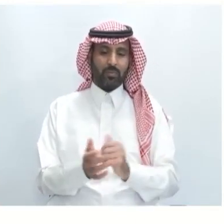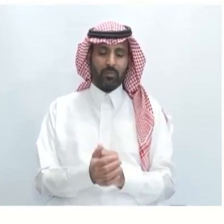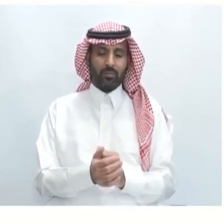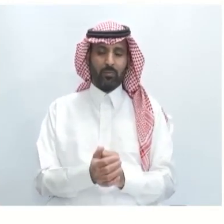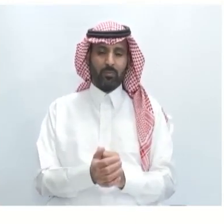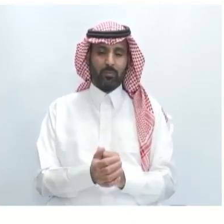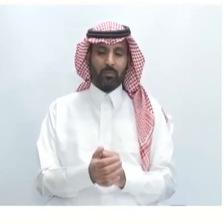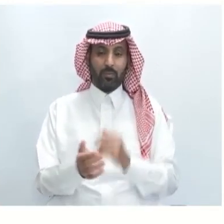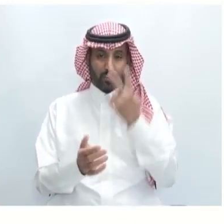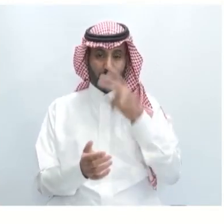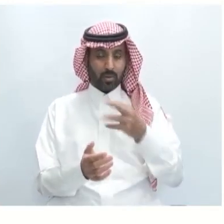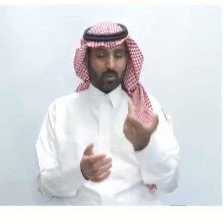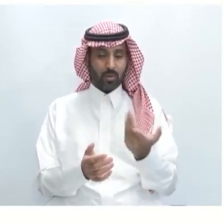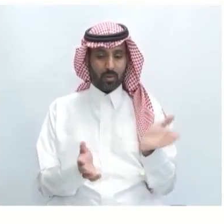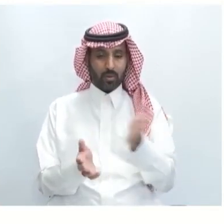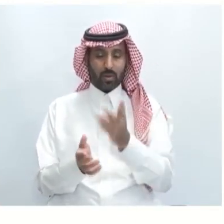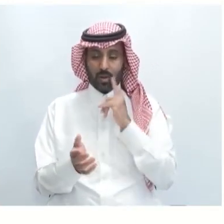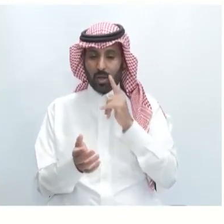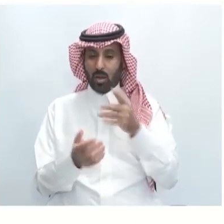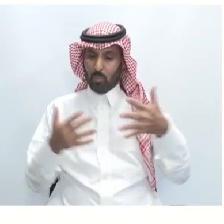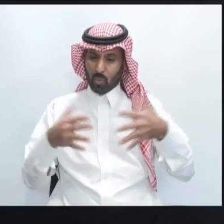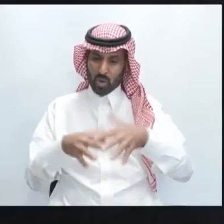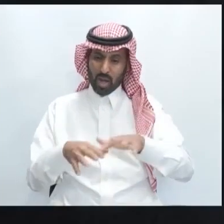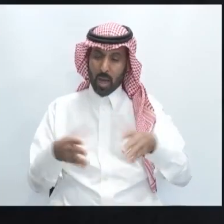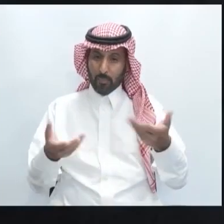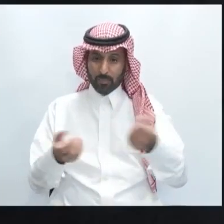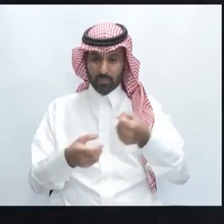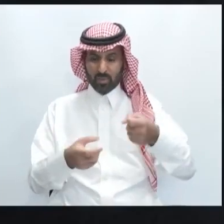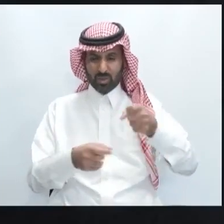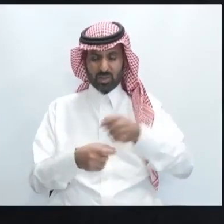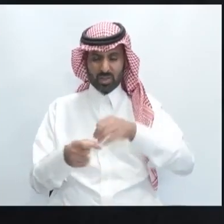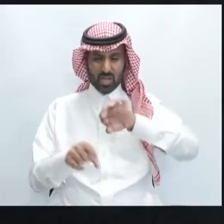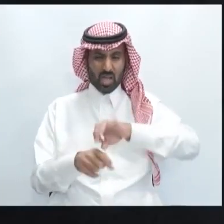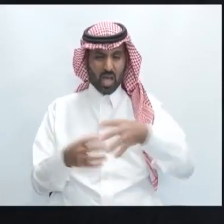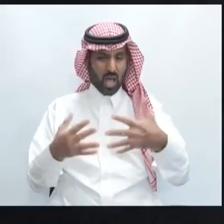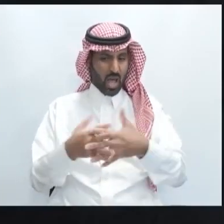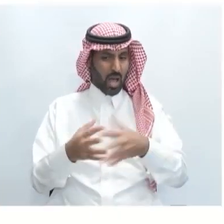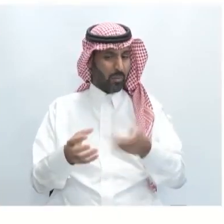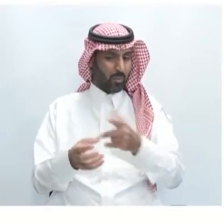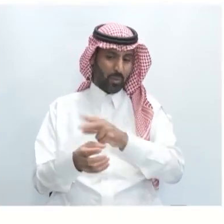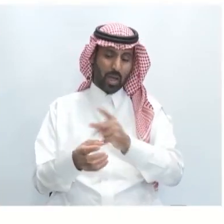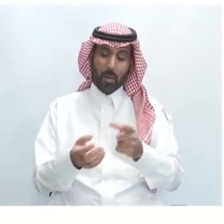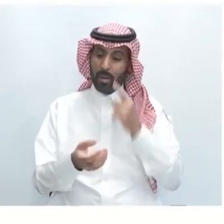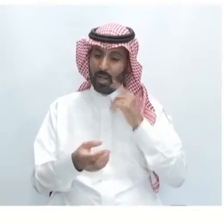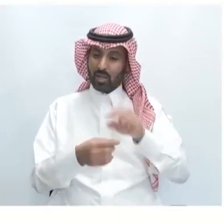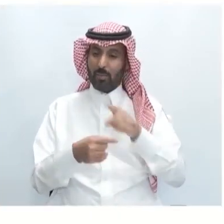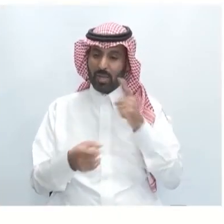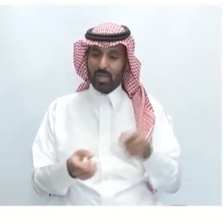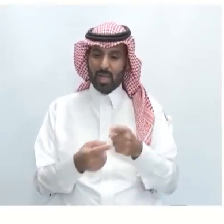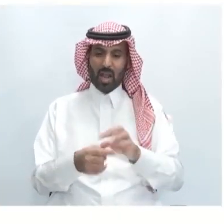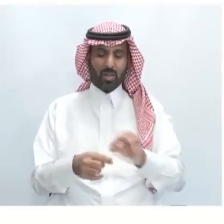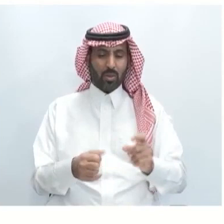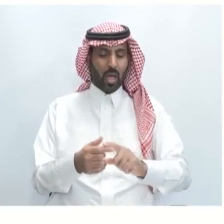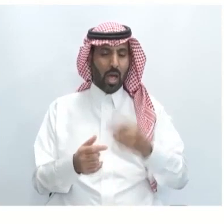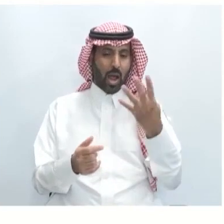والعسل الان المركبات العضويه وتقسيم المركبات العضويه قلنا هي اربعه واحد البروتينات وسنبدا فيها